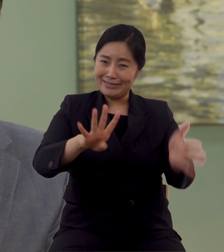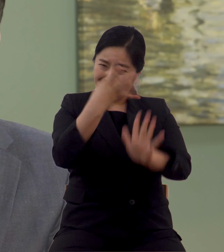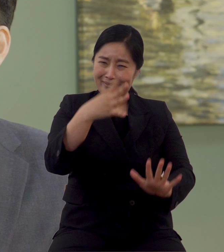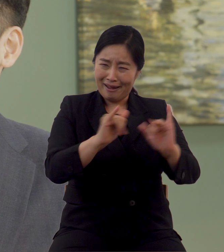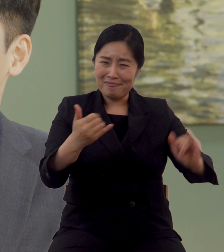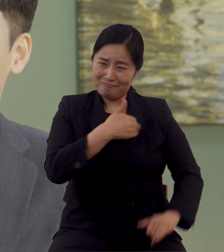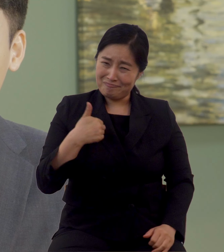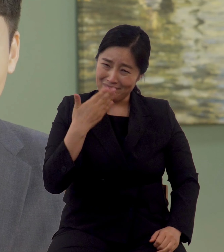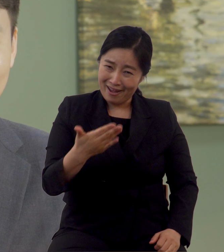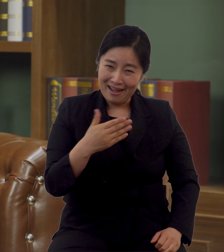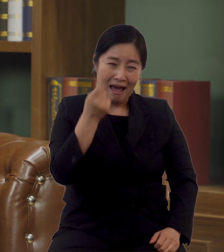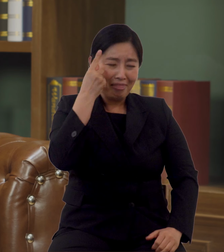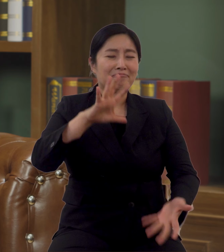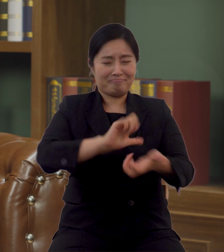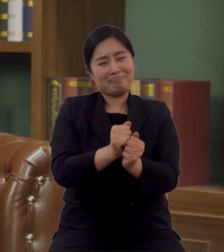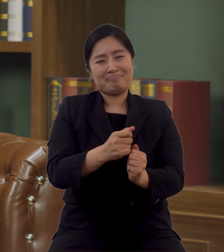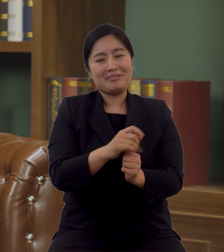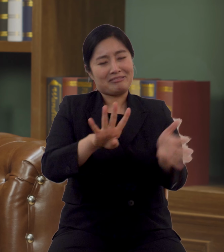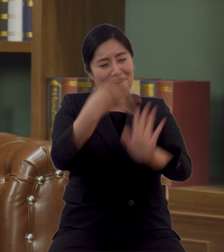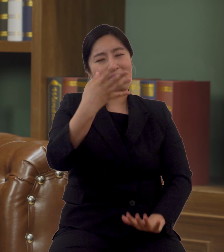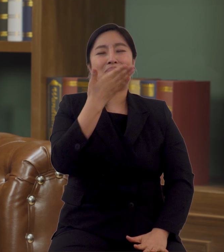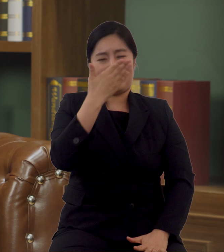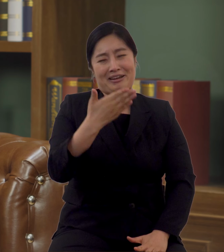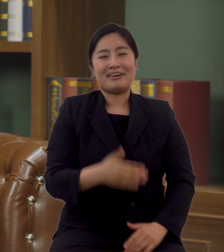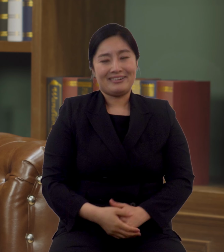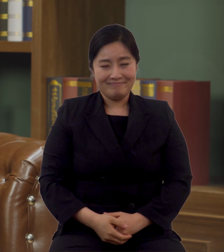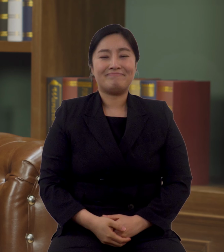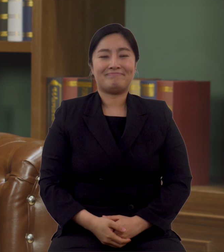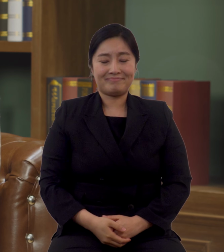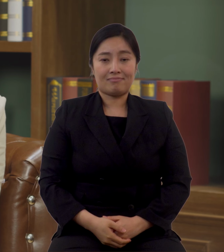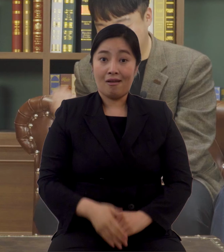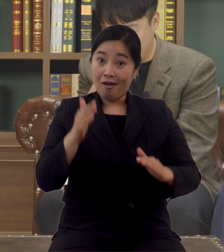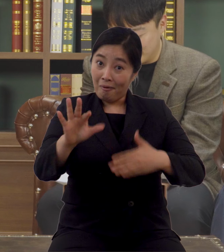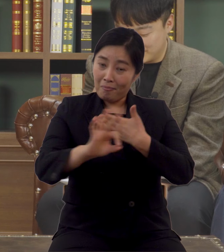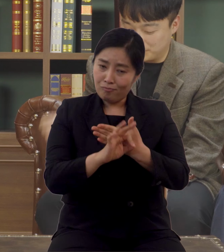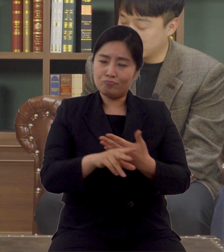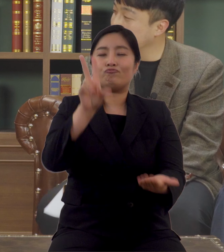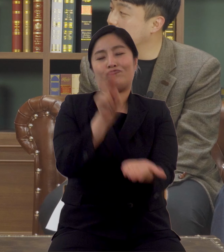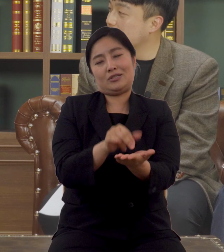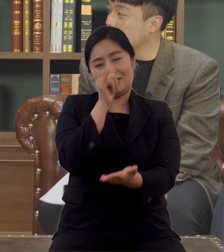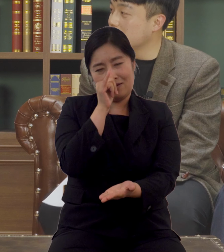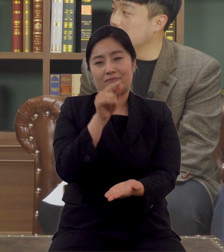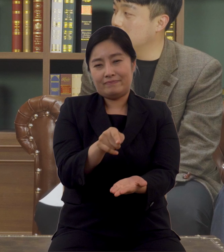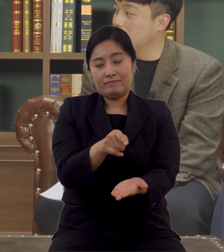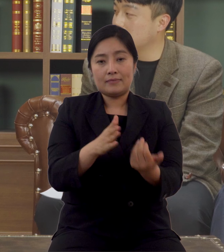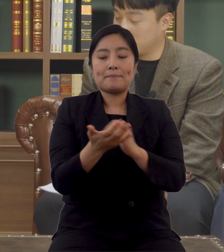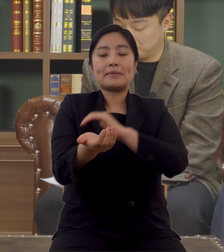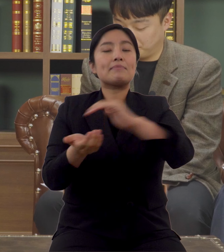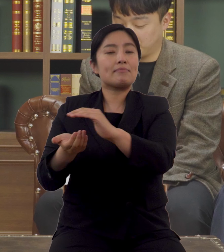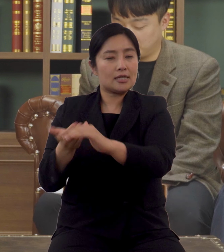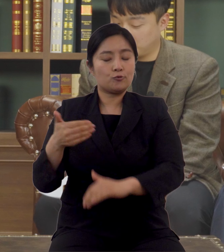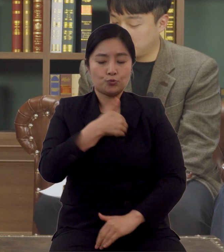네. 400명이니까요. 네. 네. 한 달이면 가능하죠. 400명은 가능합니다. 그렇게 된 거였어도 문제일 것